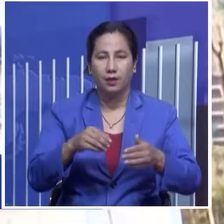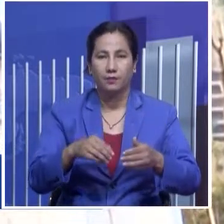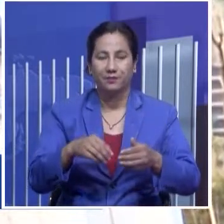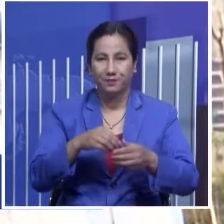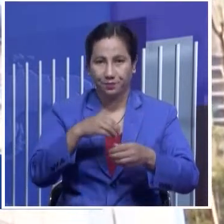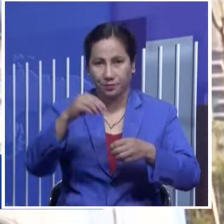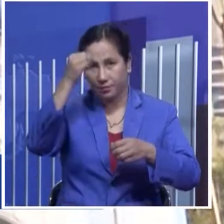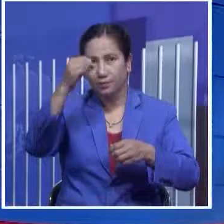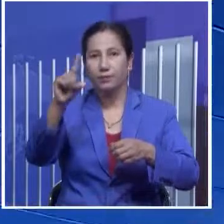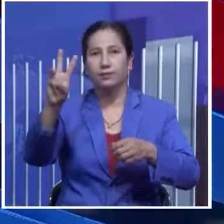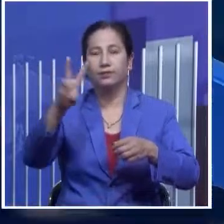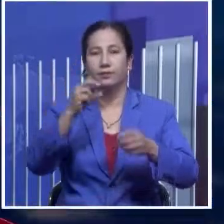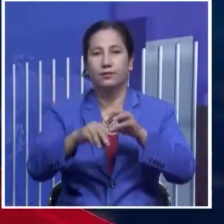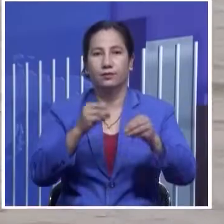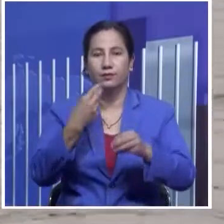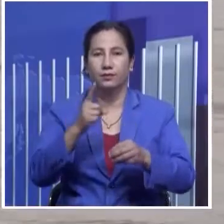गर्न प्रस्ताव।